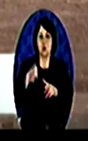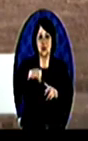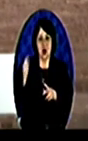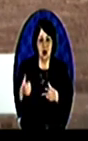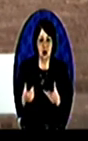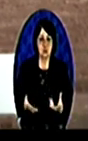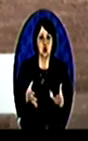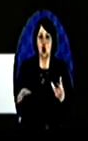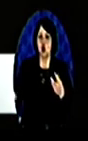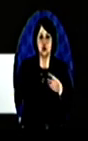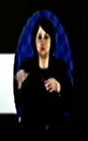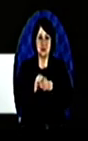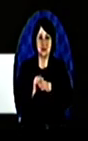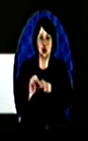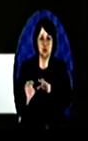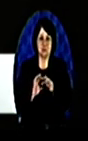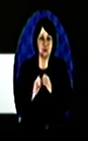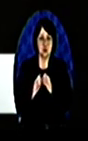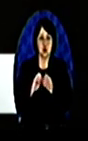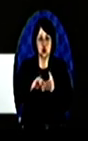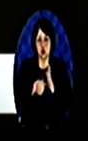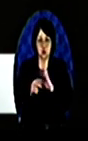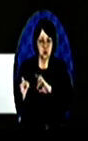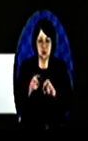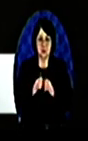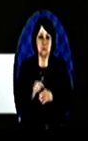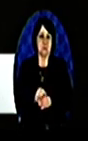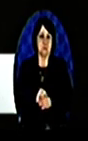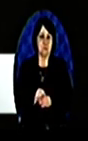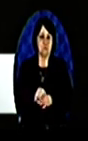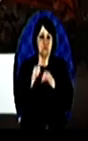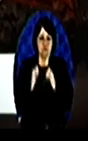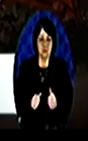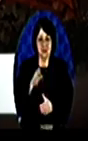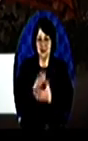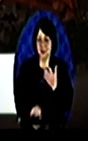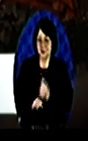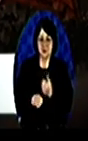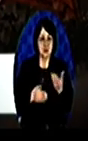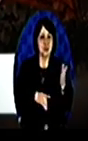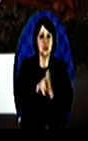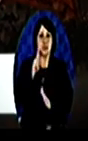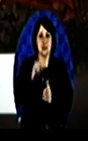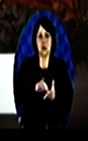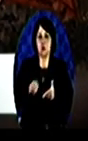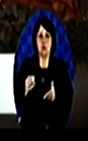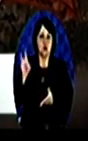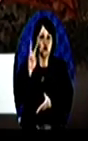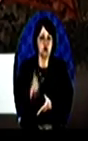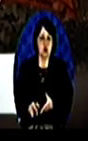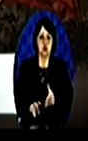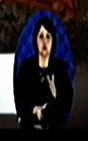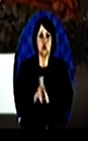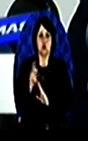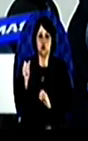төслүүдийг хөдөлгөх тооцоо судалгаа хийж боловсруулсан байна. Эдгээр төслүүдийг санхүүжүүлэхэд эхний ээлжид 1 тэрбум долларын санхүүжилт босгох шаардлагатай